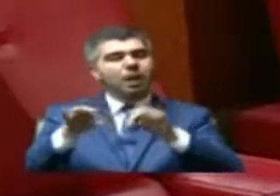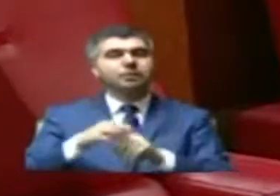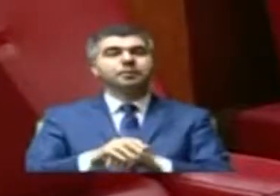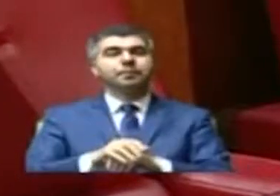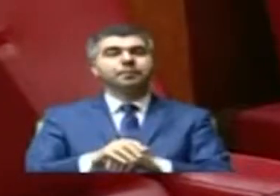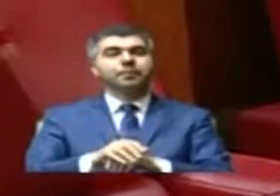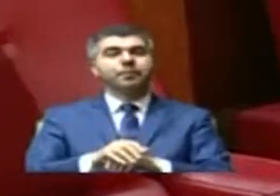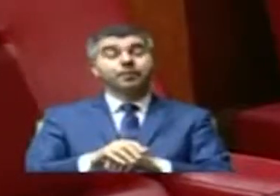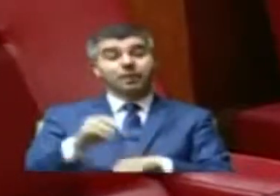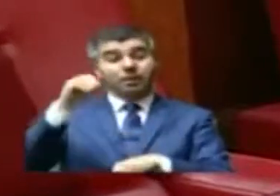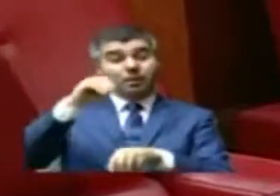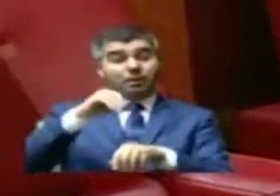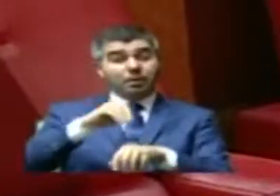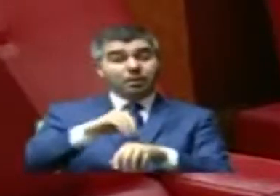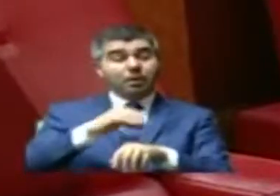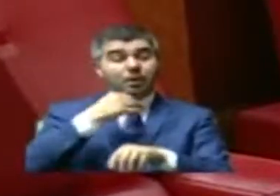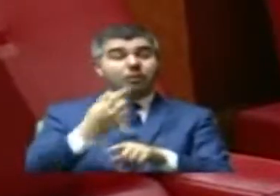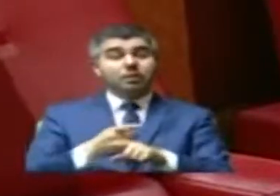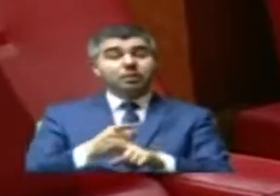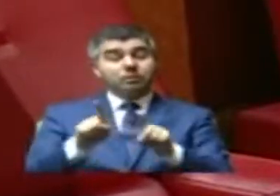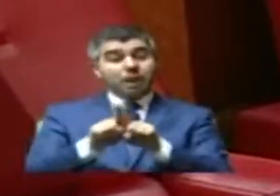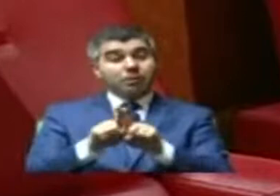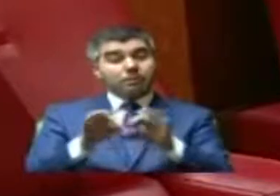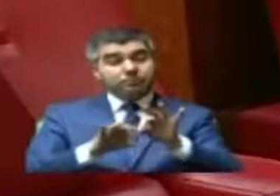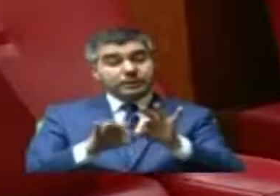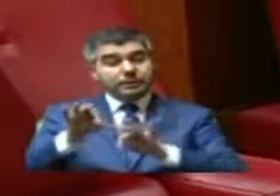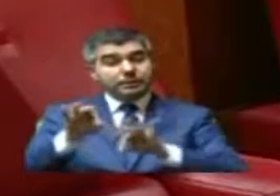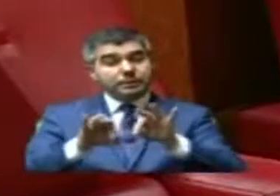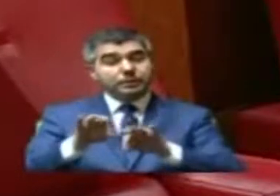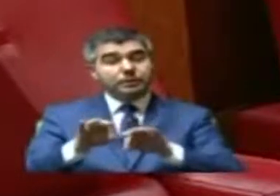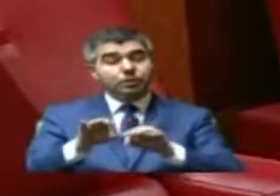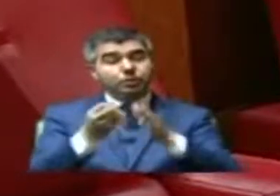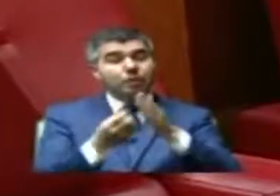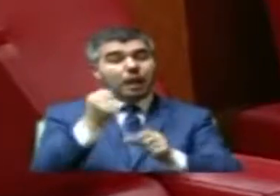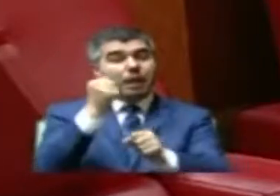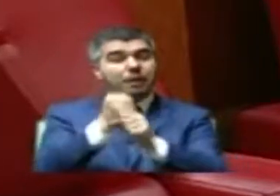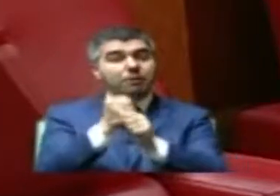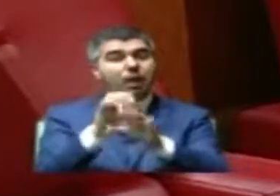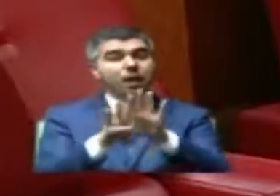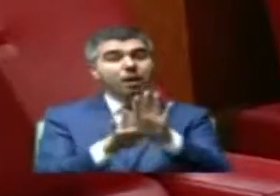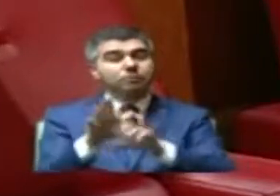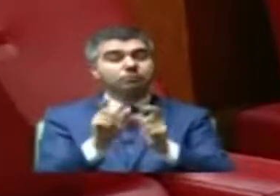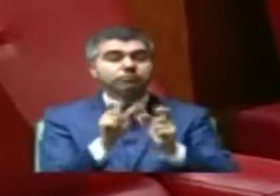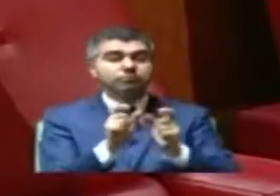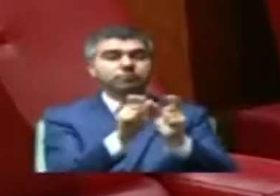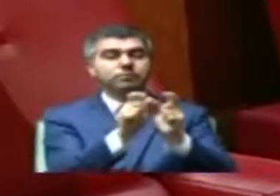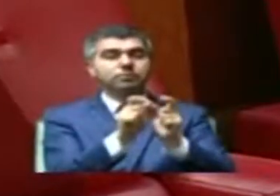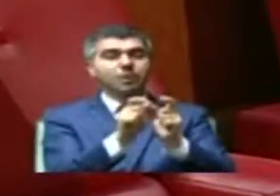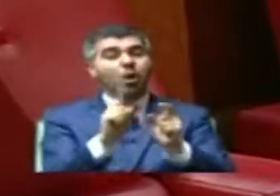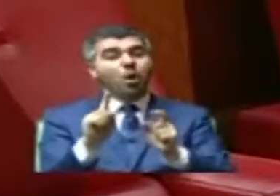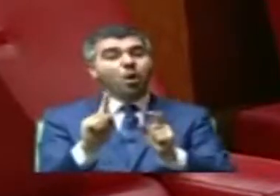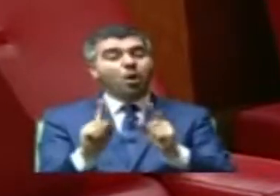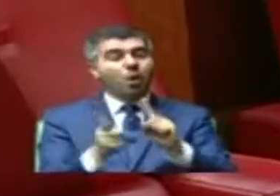تحقيقا للحكمة كما تفضلتم نعتمد مجموعة من الآليات للعمل وكذلك للرقابة. أولا